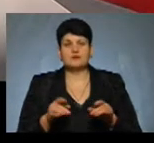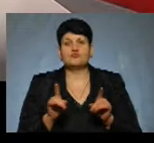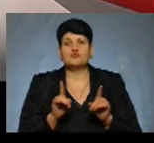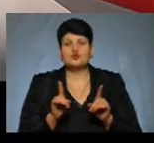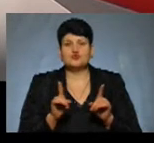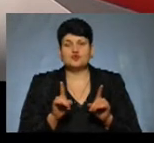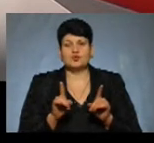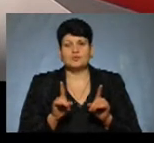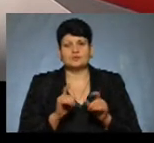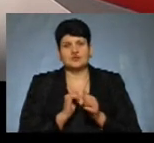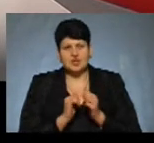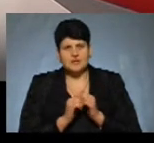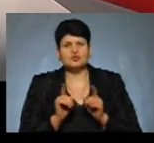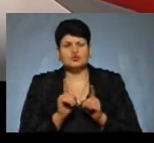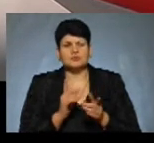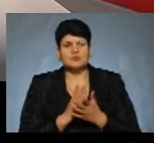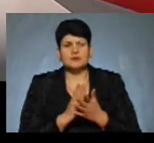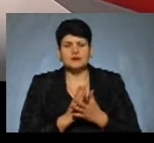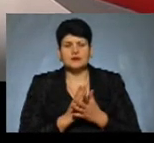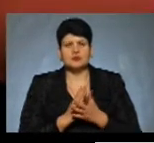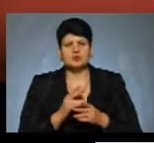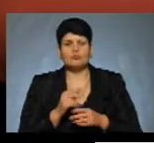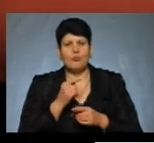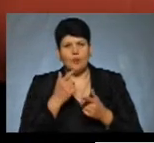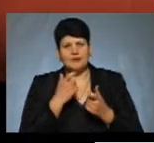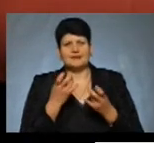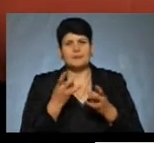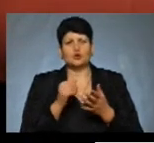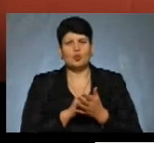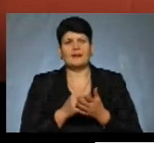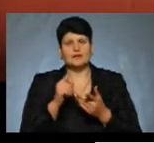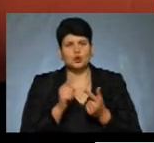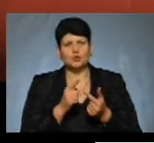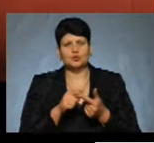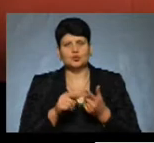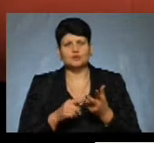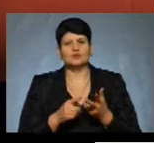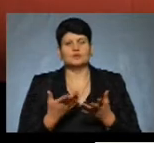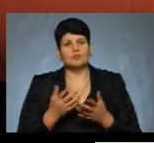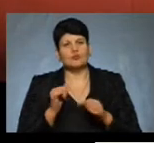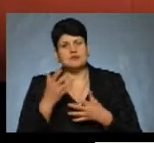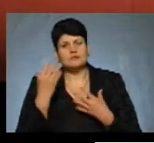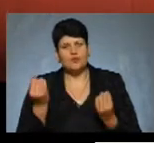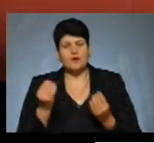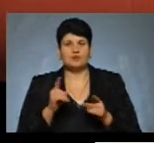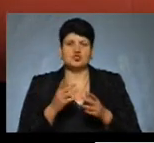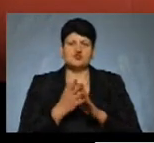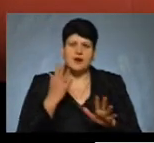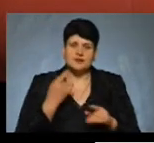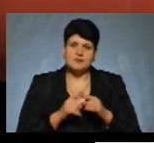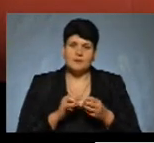можливо, найчастіше, щоб застерегти, сказати, що от треба ще такі документи, забувають про певні речі? Можливо, черги – це є також